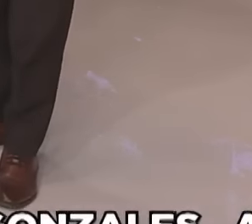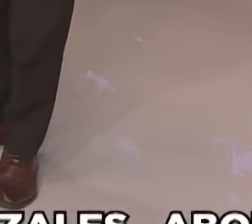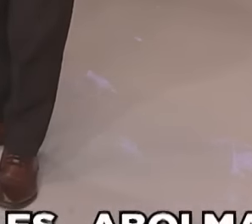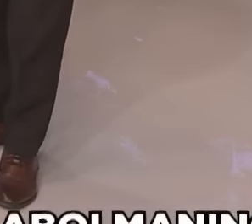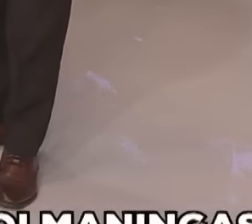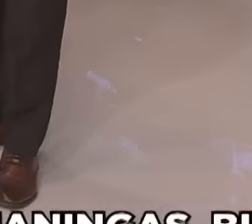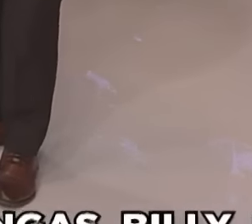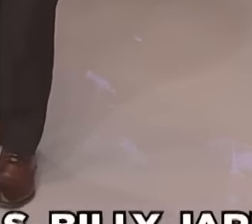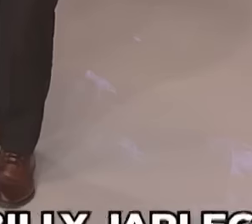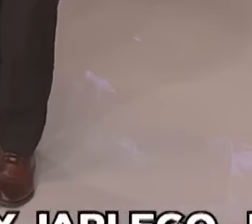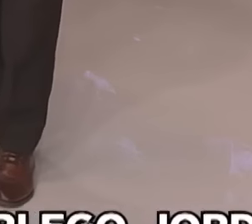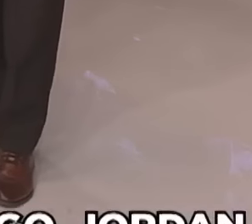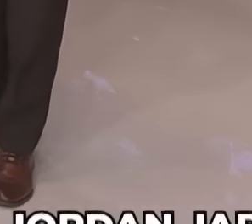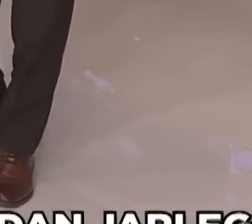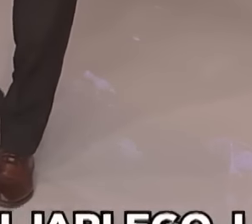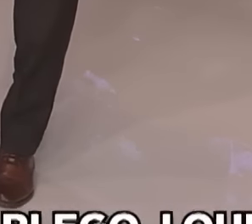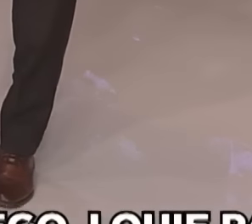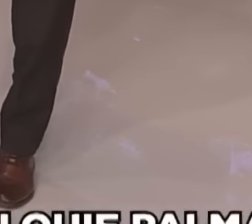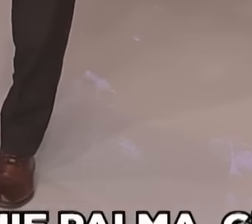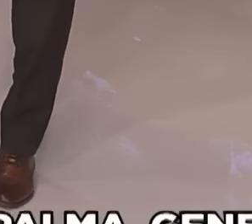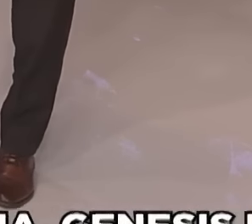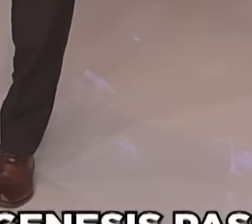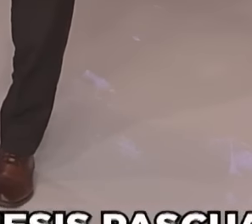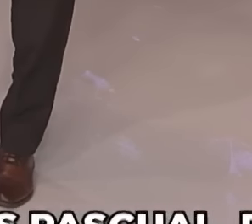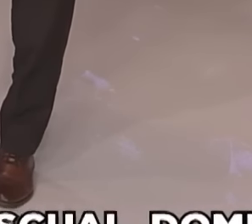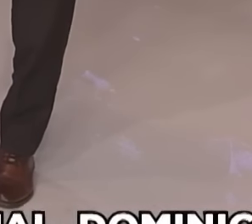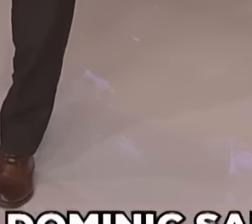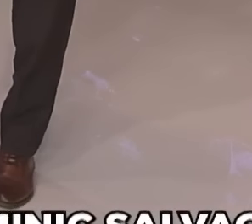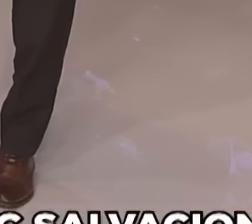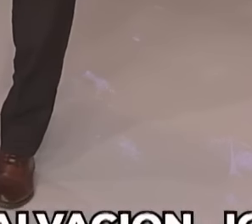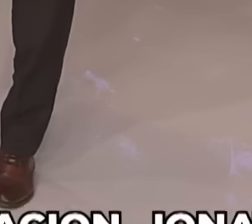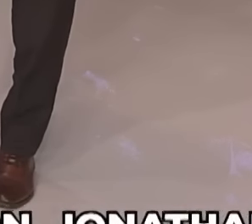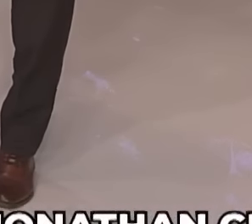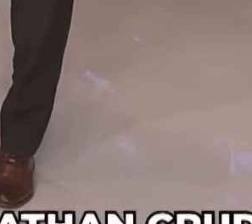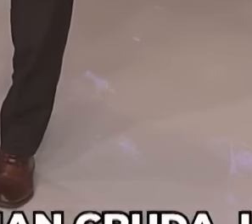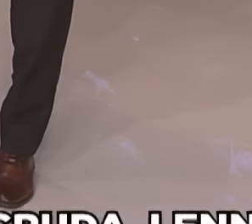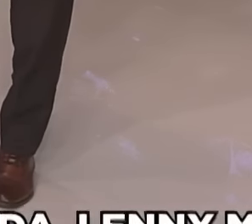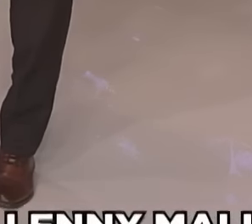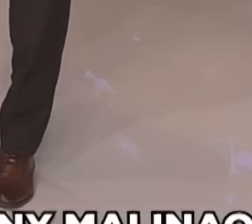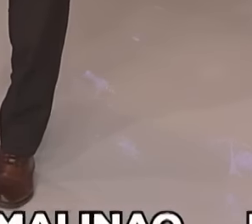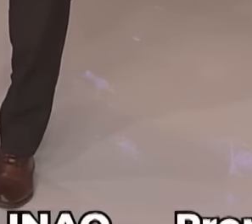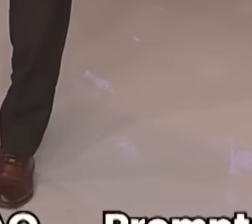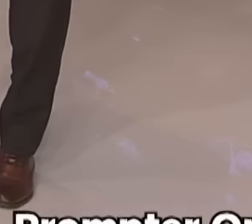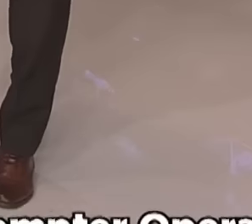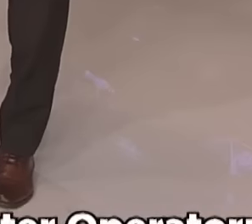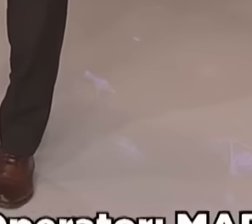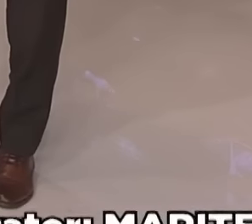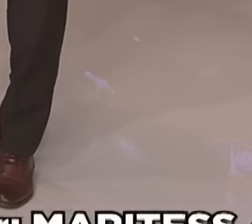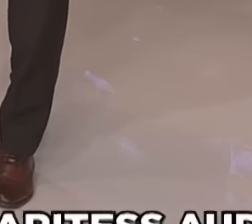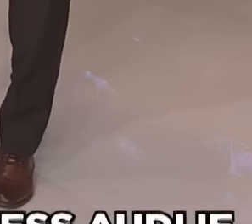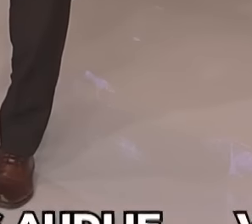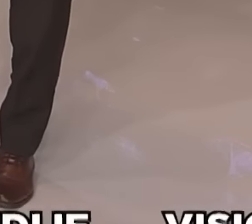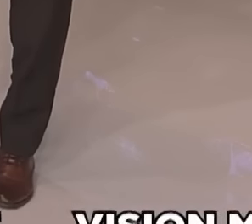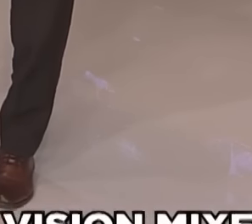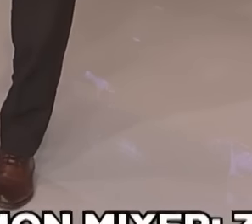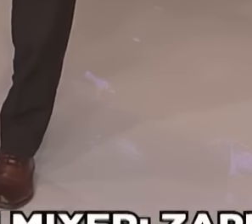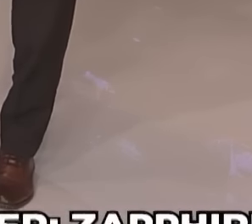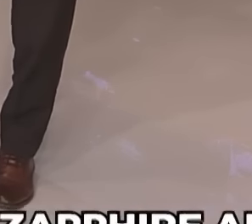naman sa Intramuros. Oo, dahil naging tourist attraction eh. Pero hindi lang Intramuros yun. Ay, ang dami, di ba? Sa